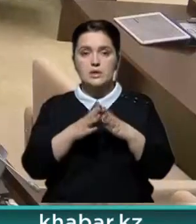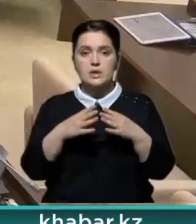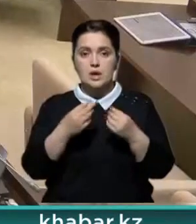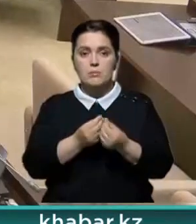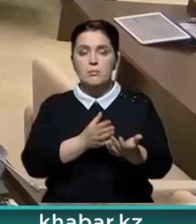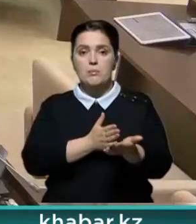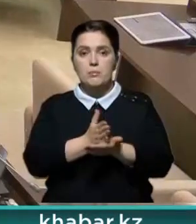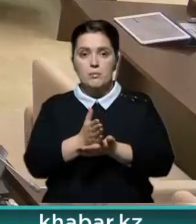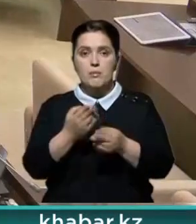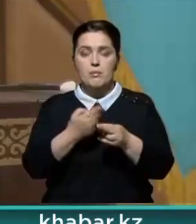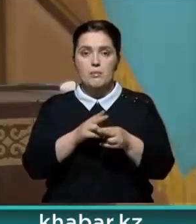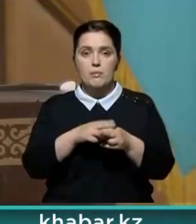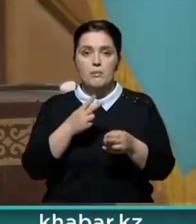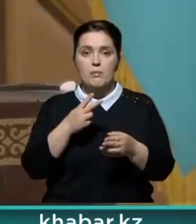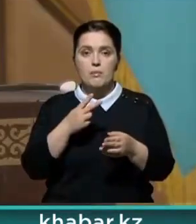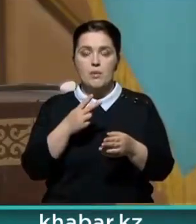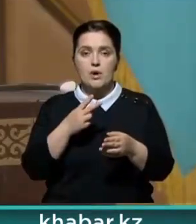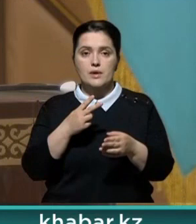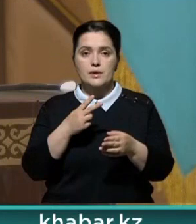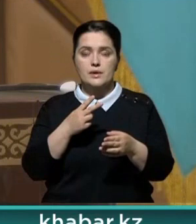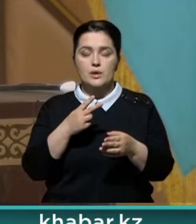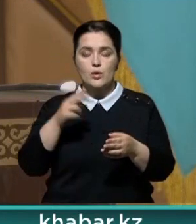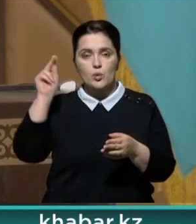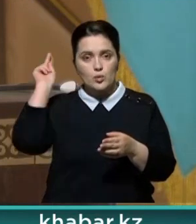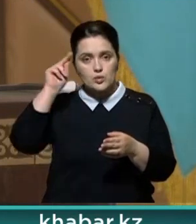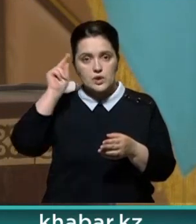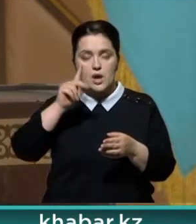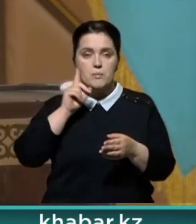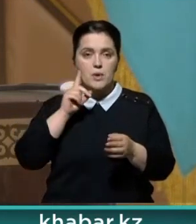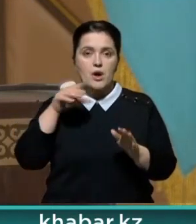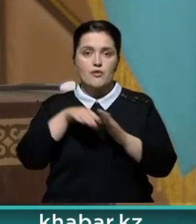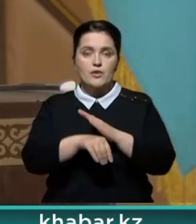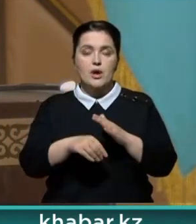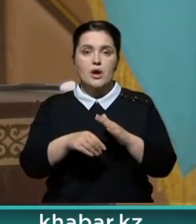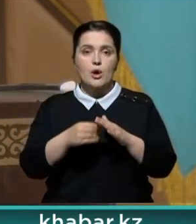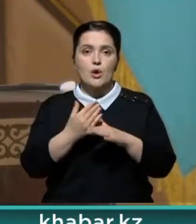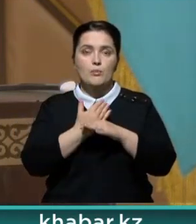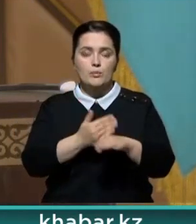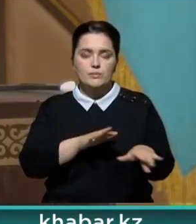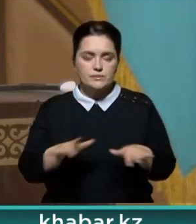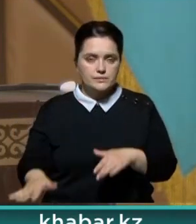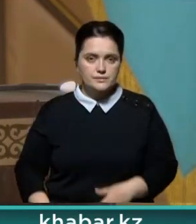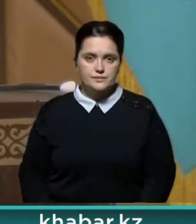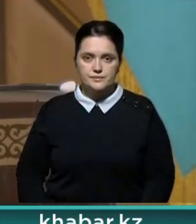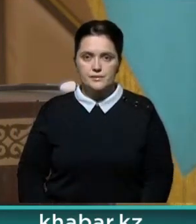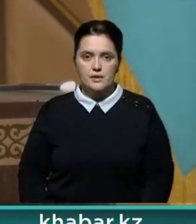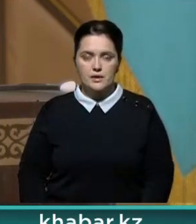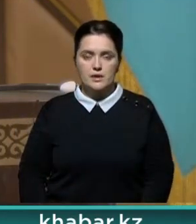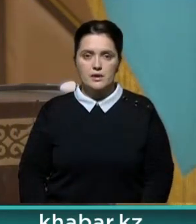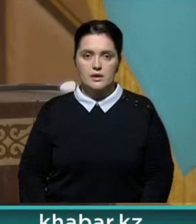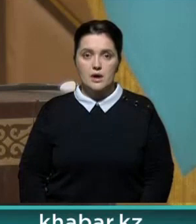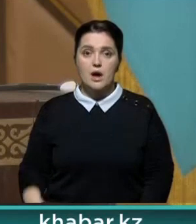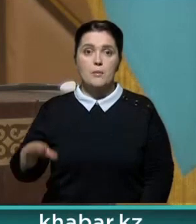показатель проекта доля учащиеся молодежи вовлеченные в волонтерскую деятельность потом